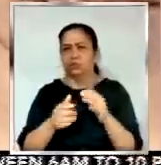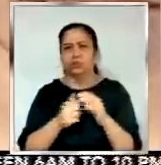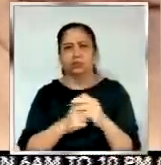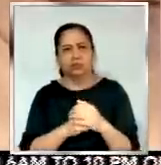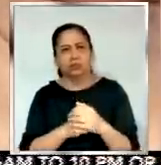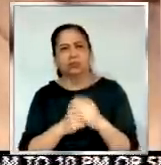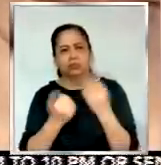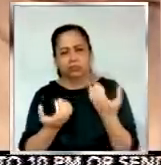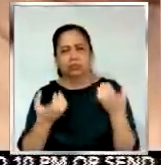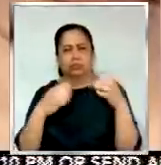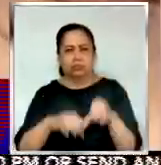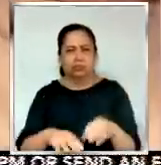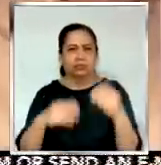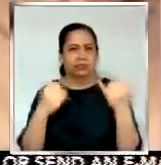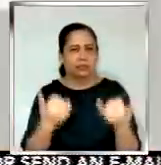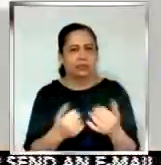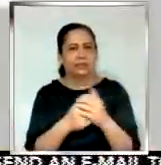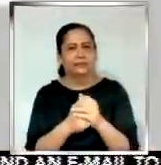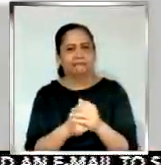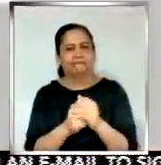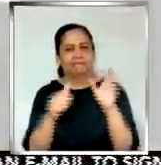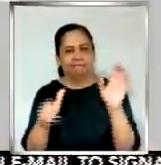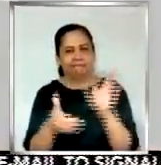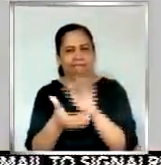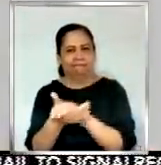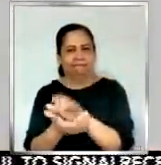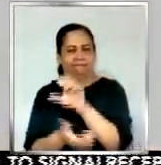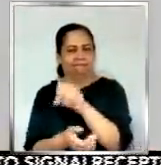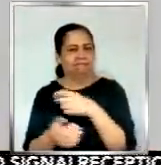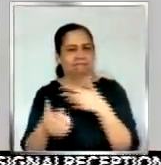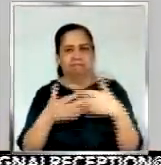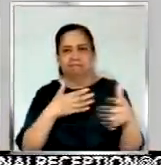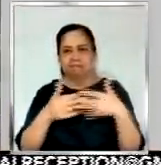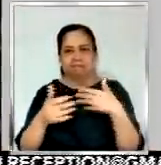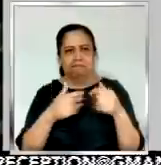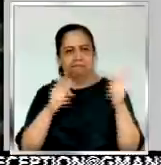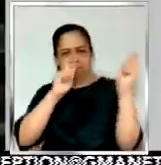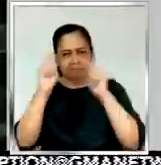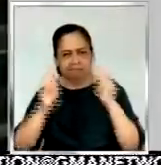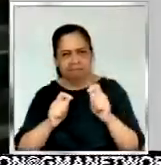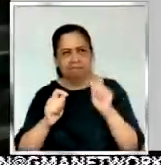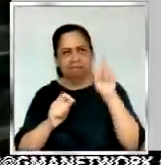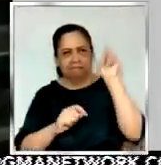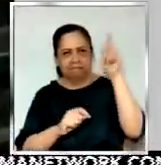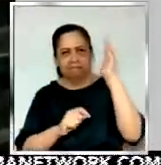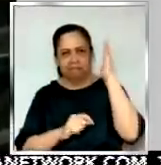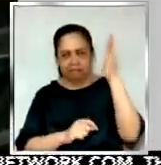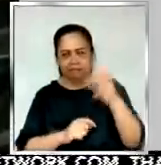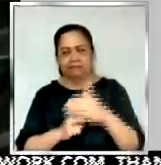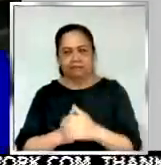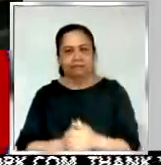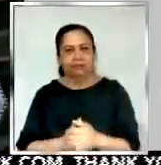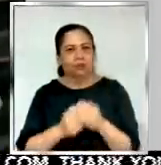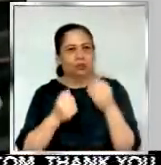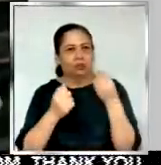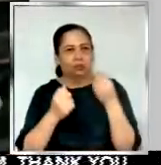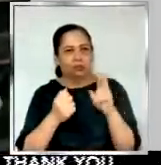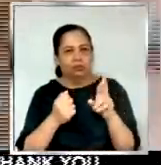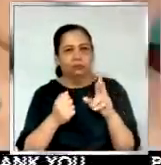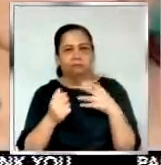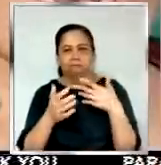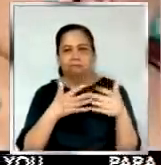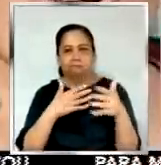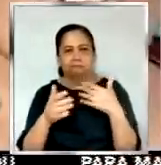na papakasalan siya. Kahit anong bagyo pang darating o ano pang